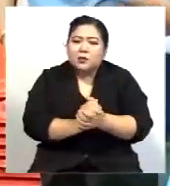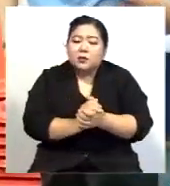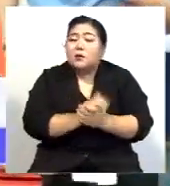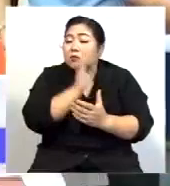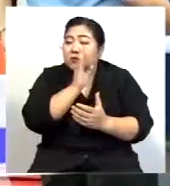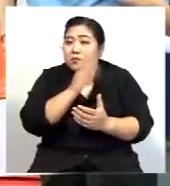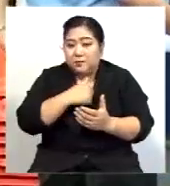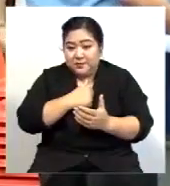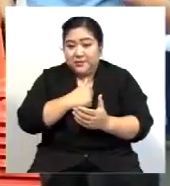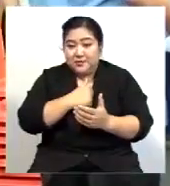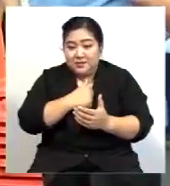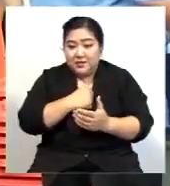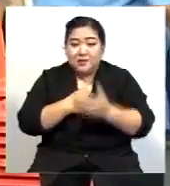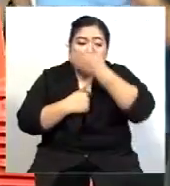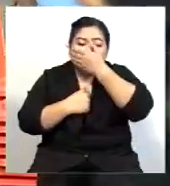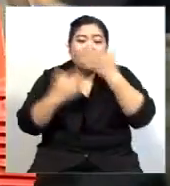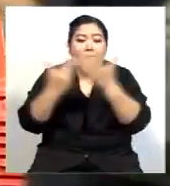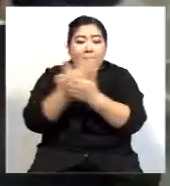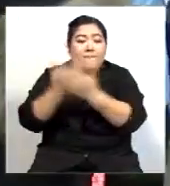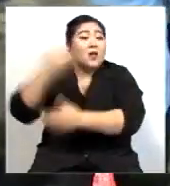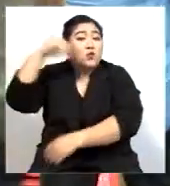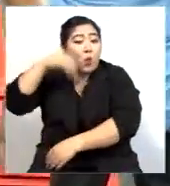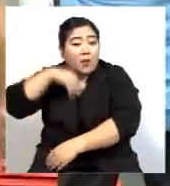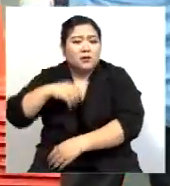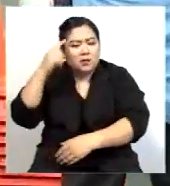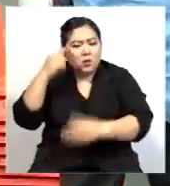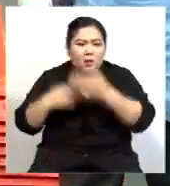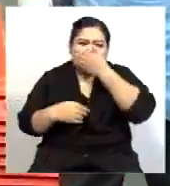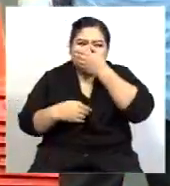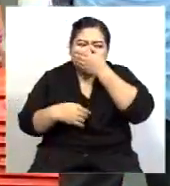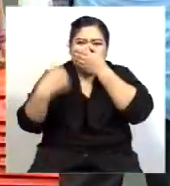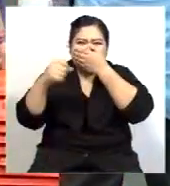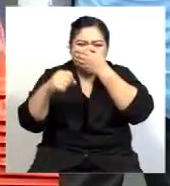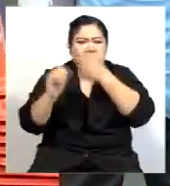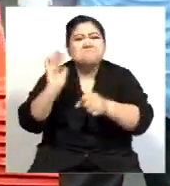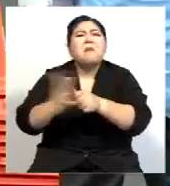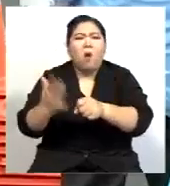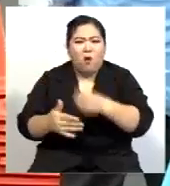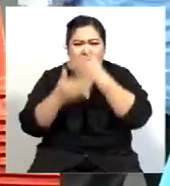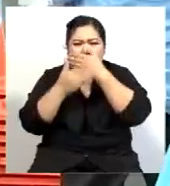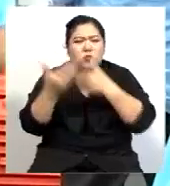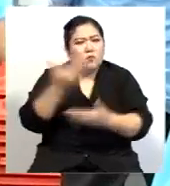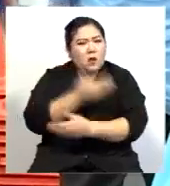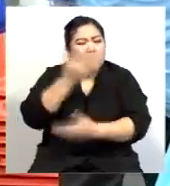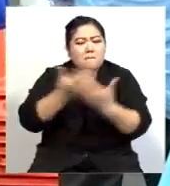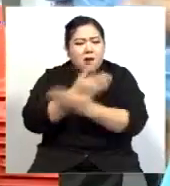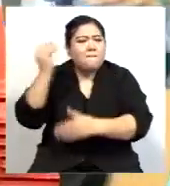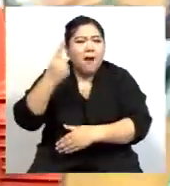เกิดมันใช้ทุกวันหนูเปลี่ยนทุกวันเนี่ยค่ะหนูว่า10ชิ้นนั้นอาจจะน้อยไปสำหรับหนูนะคะใ